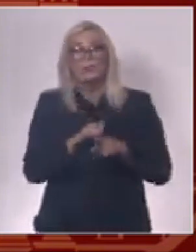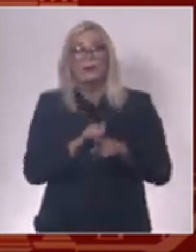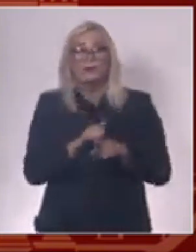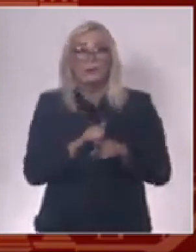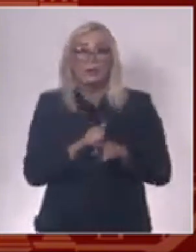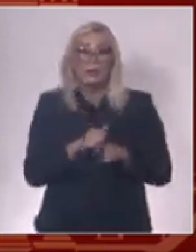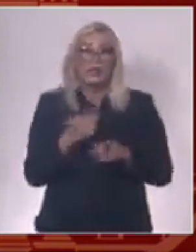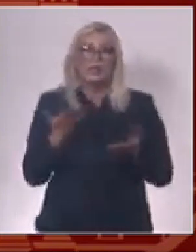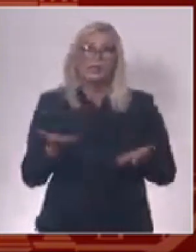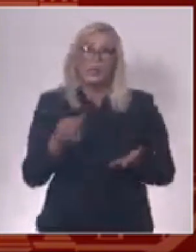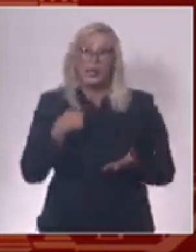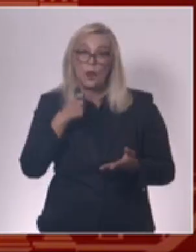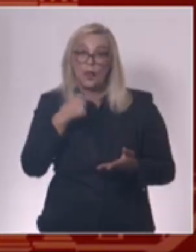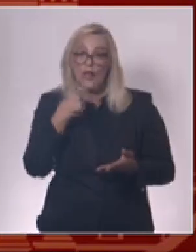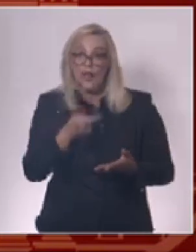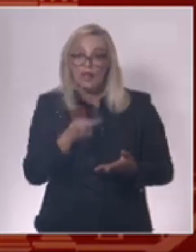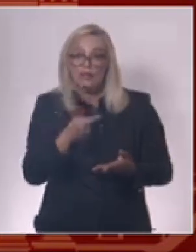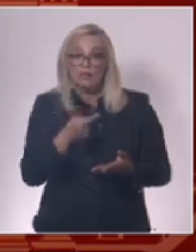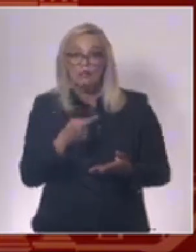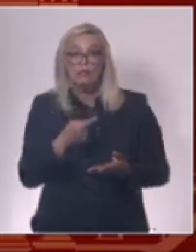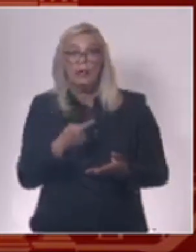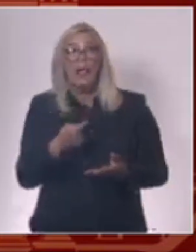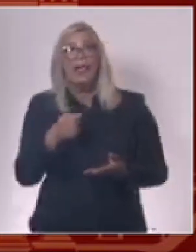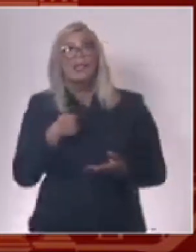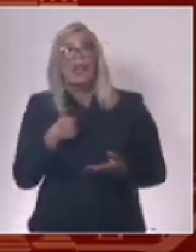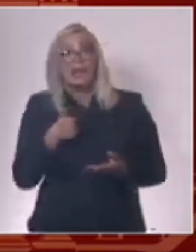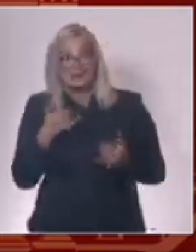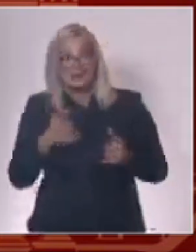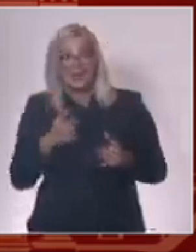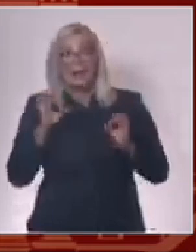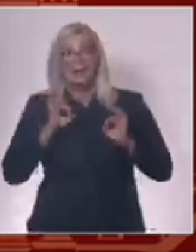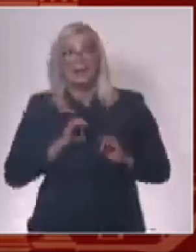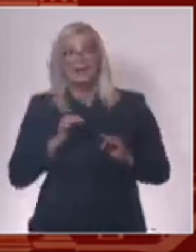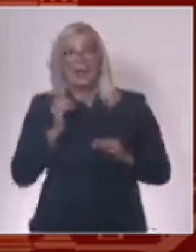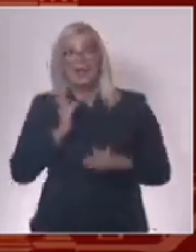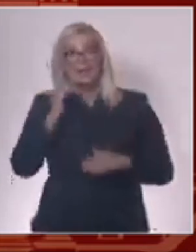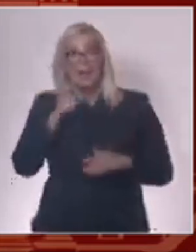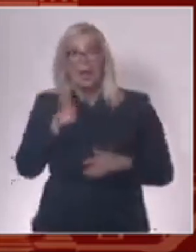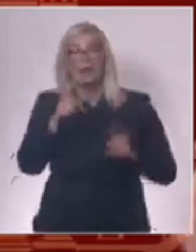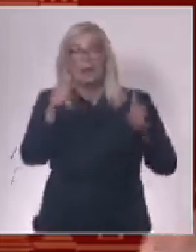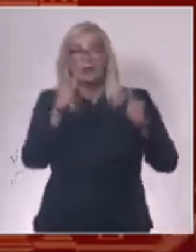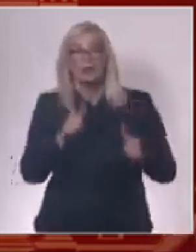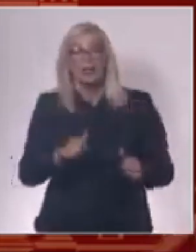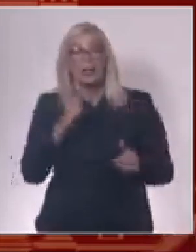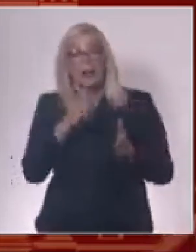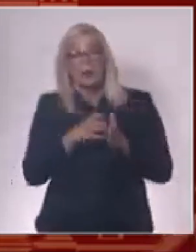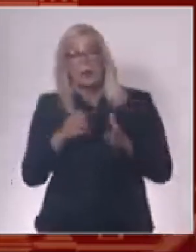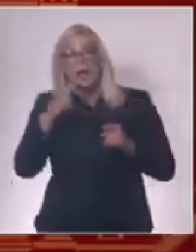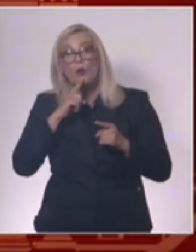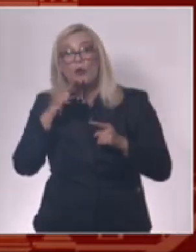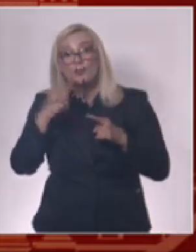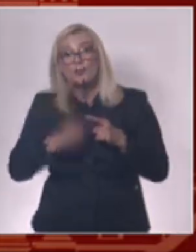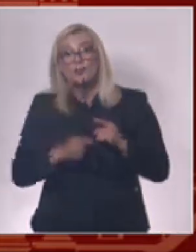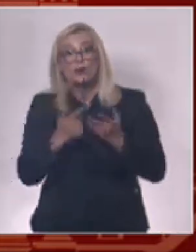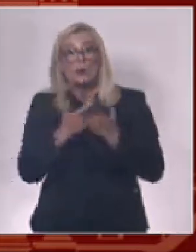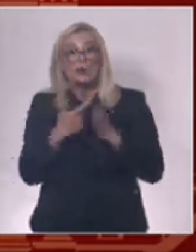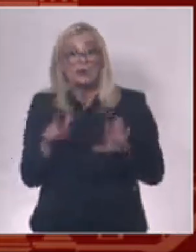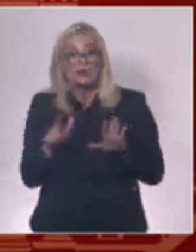дека се додека сум јас претседател на владата, овој тендер кој што е тековен и кој што завршува на